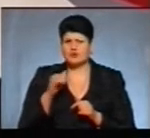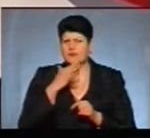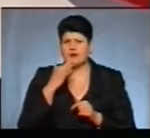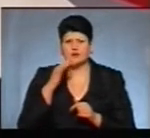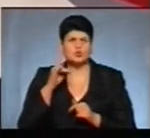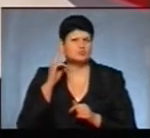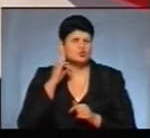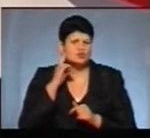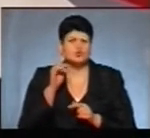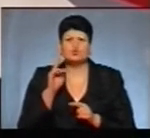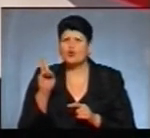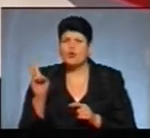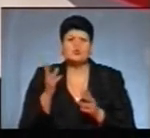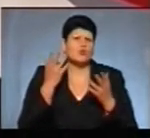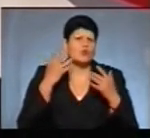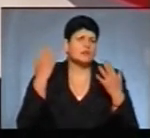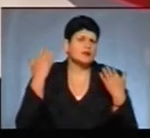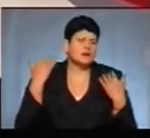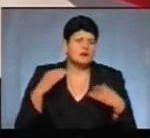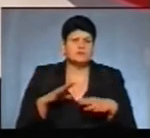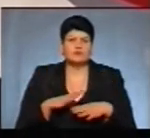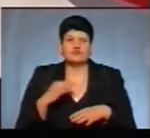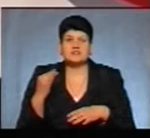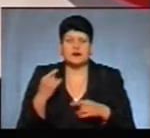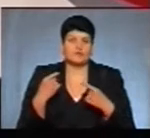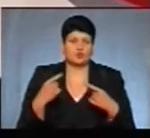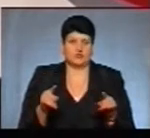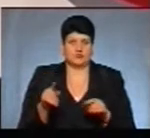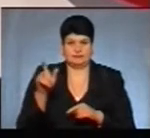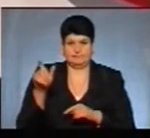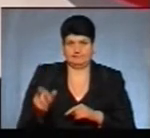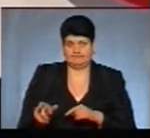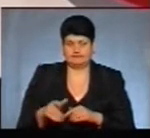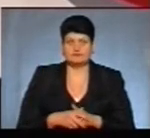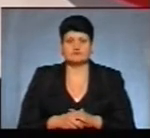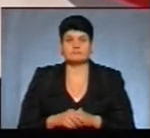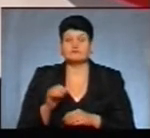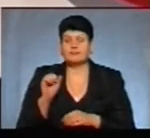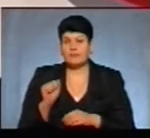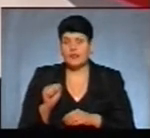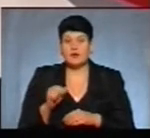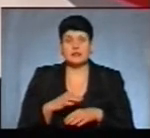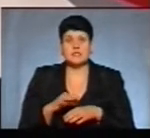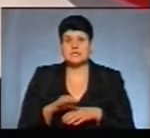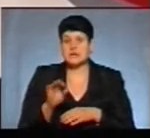колись дуже був цікавий до іншої статі. А насильство довести...